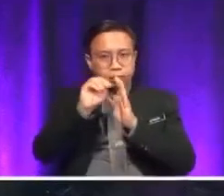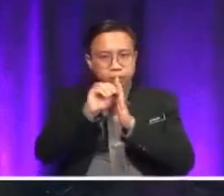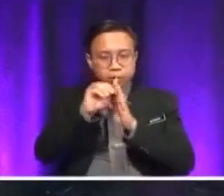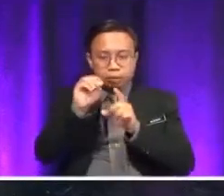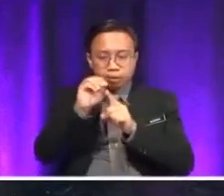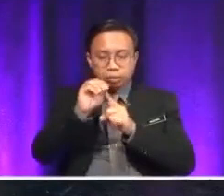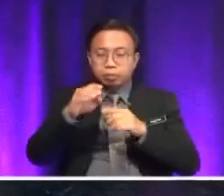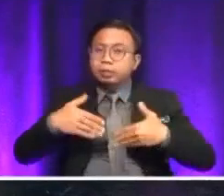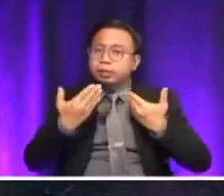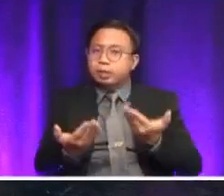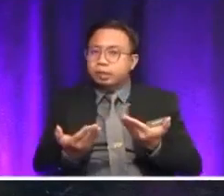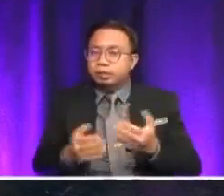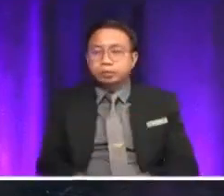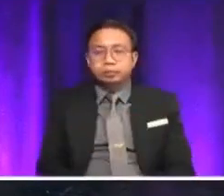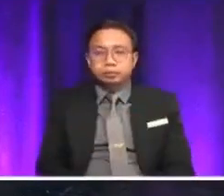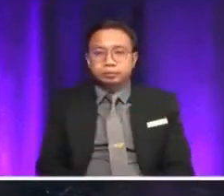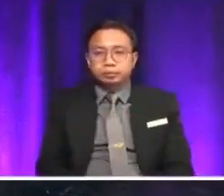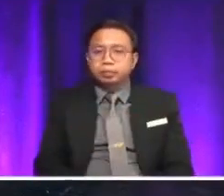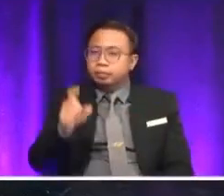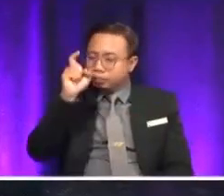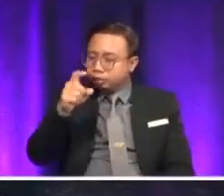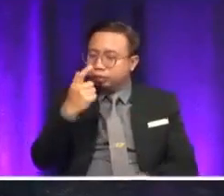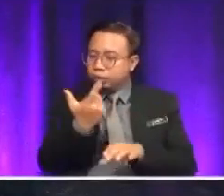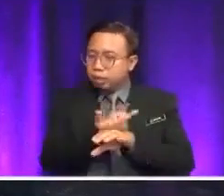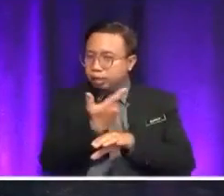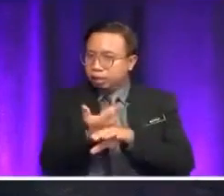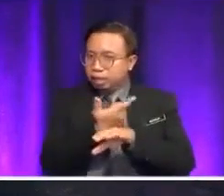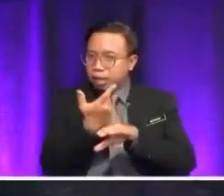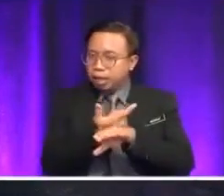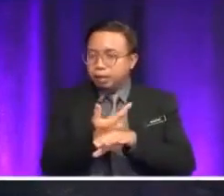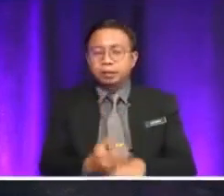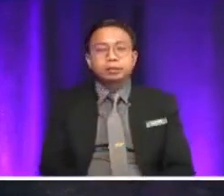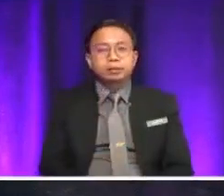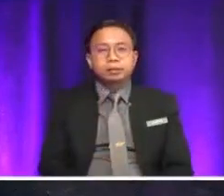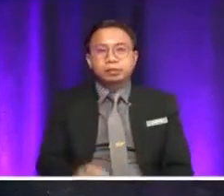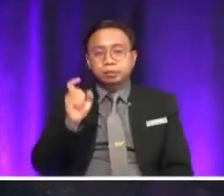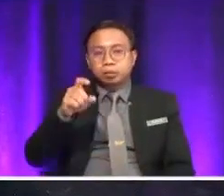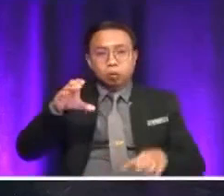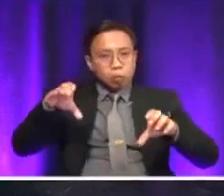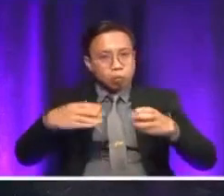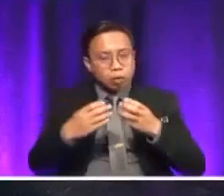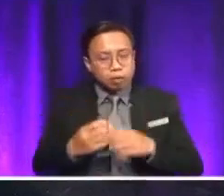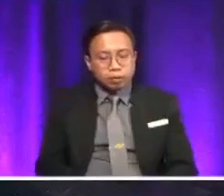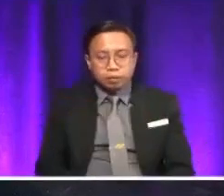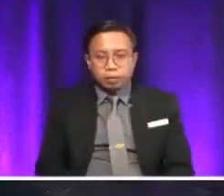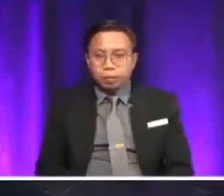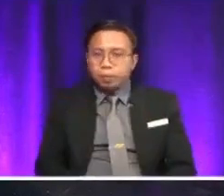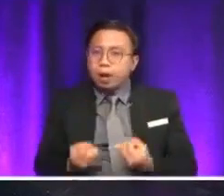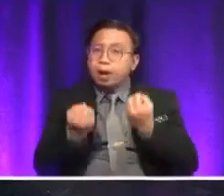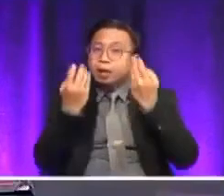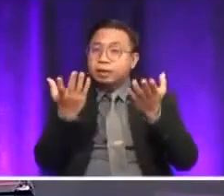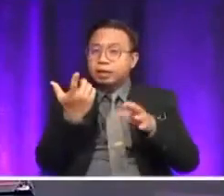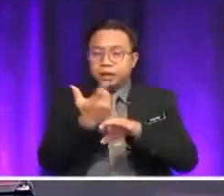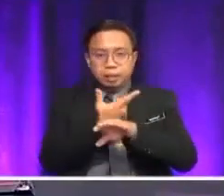apa? Streskan diri sendiri. Untuk latihan, dan juga saya kena perlu buat banyak lagi latihan-latihan